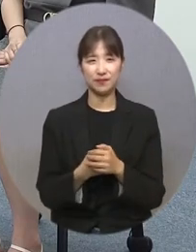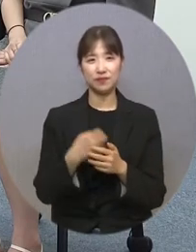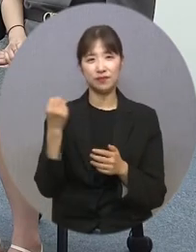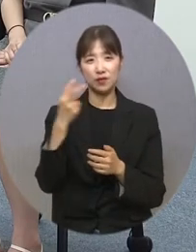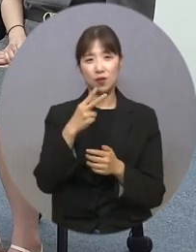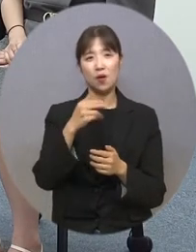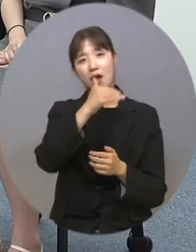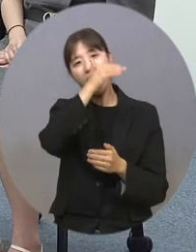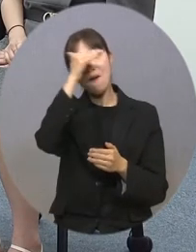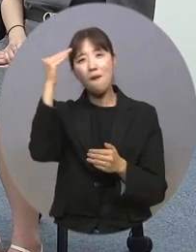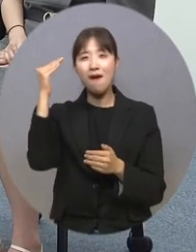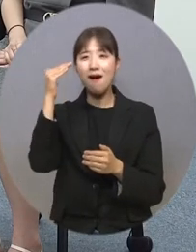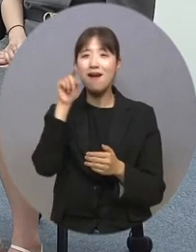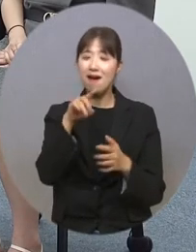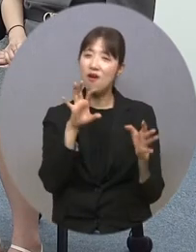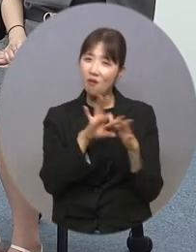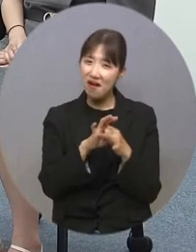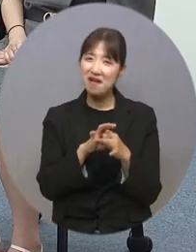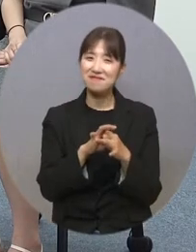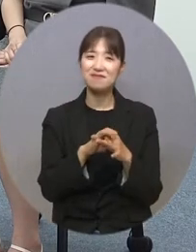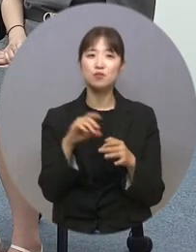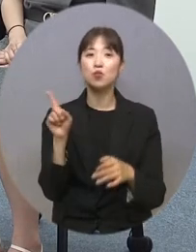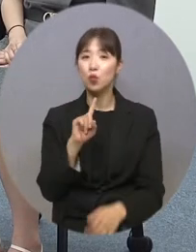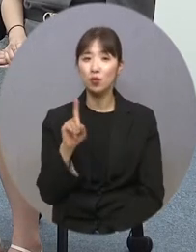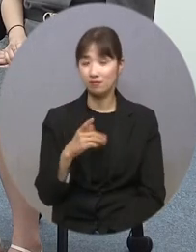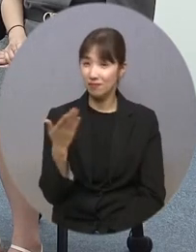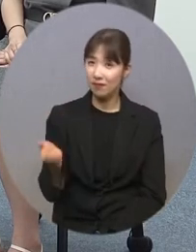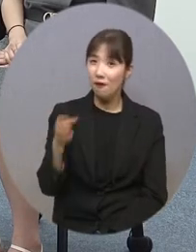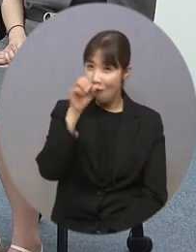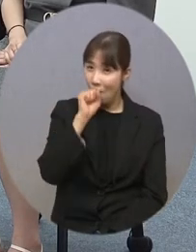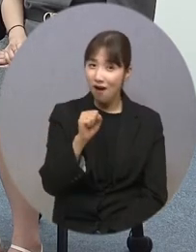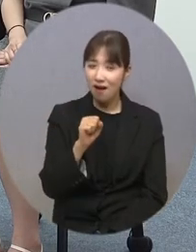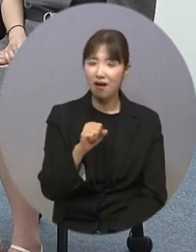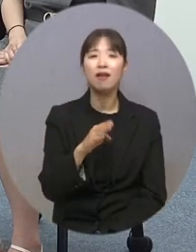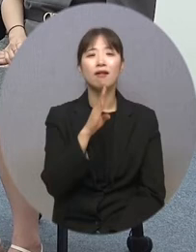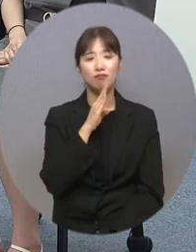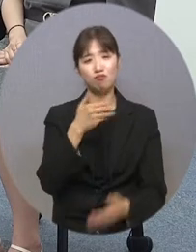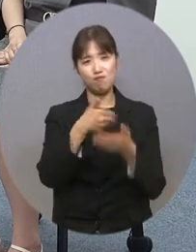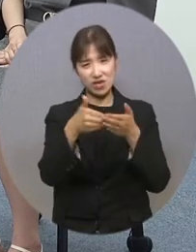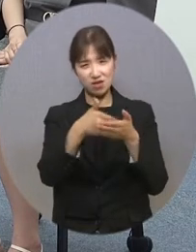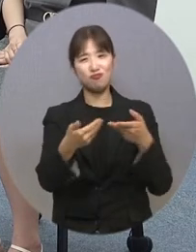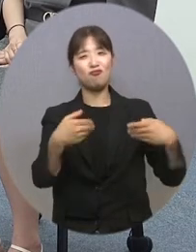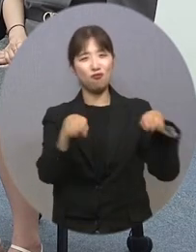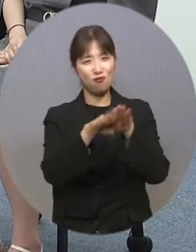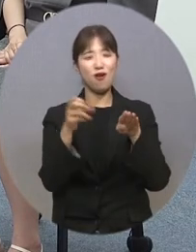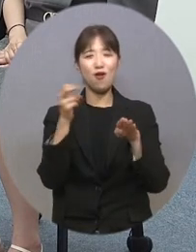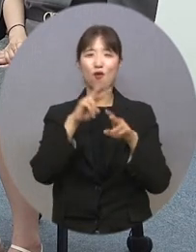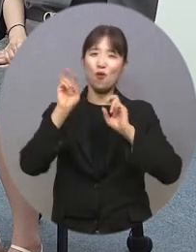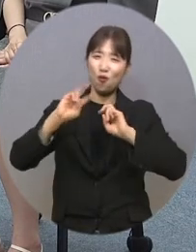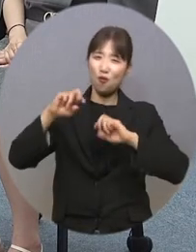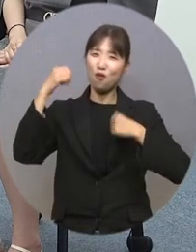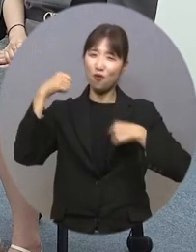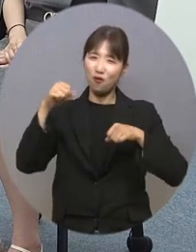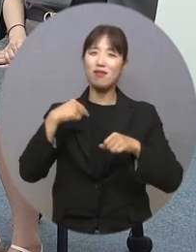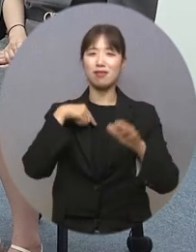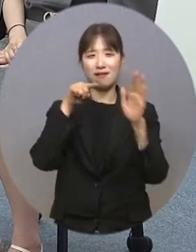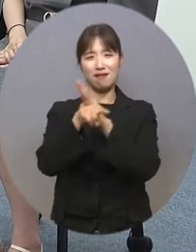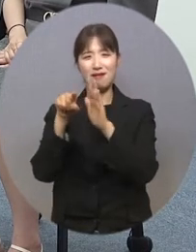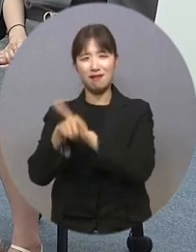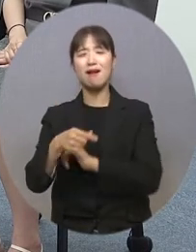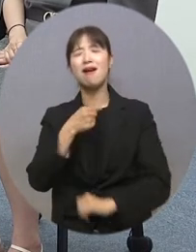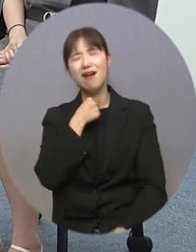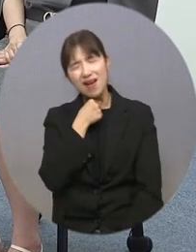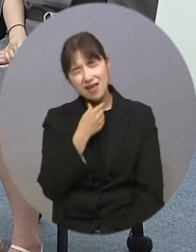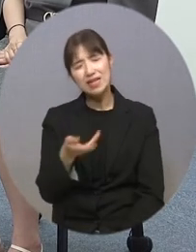관람 얘기해 주셨는데 얘들 못보고 그런 것도 좋아해 보기 술 간이 된 후 서체 등 갈 수 있으면 가보려고